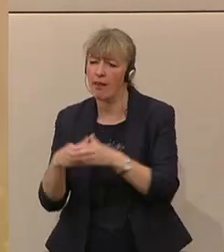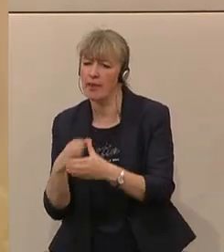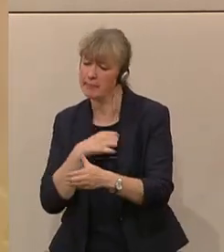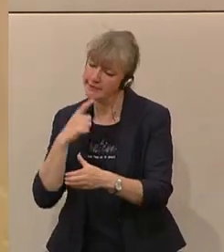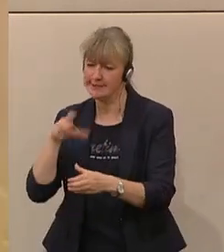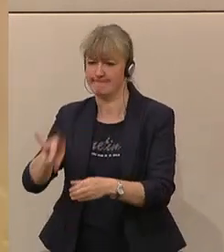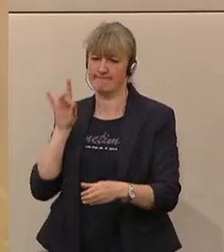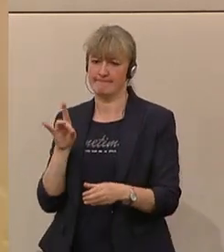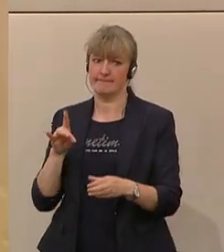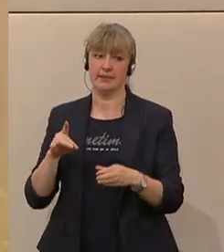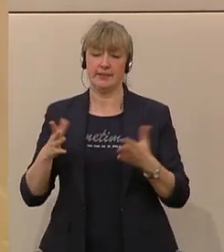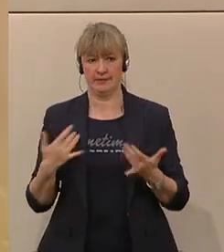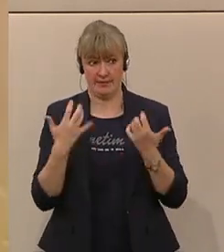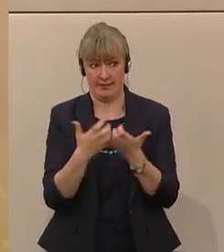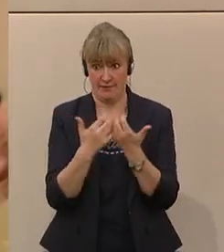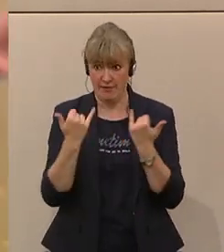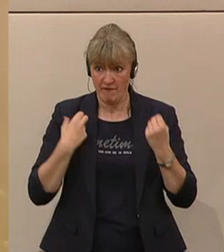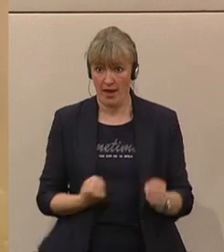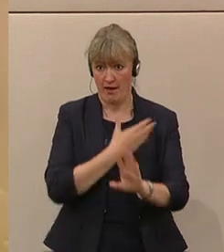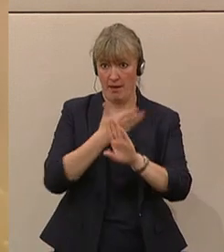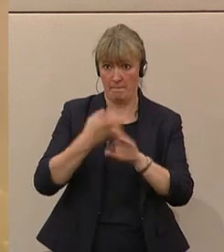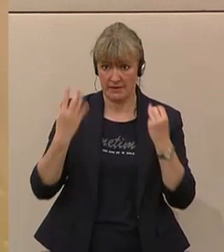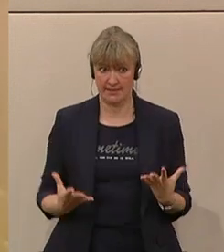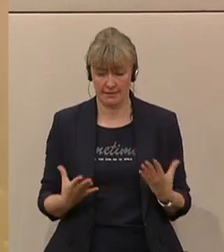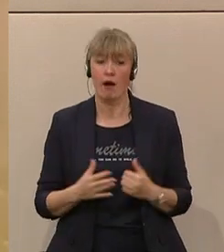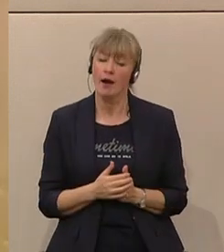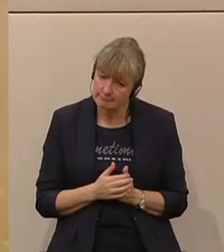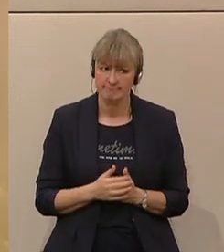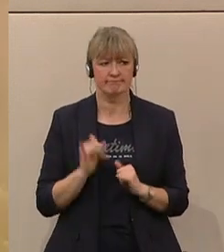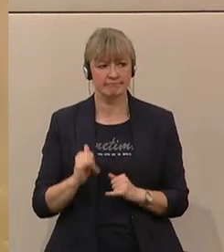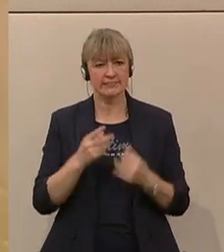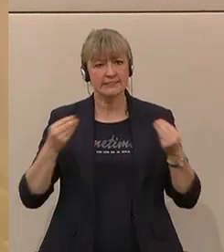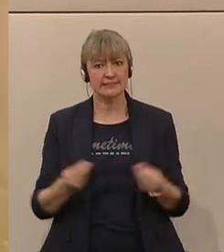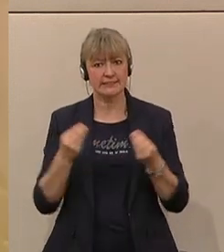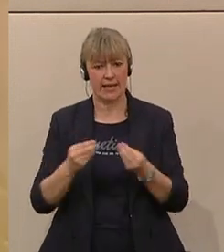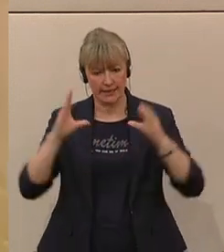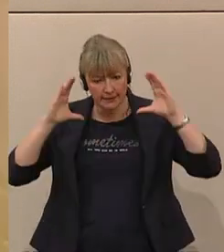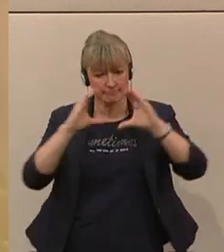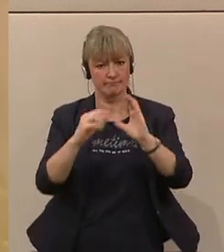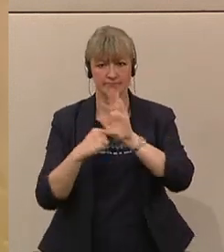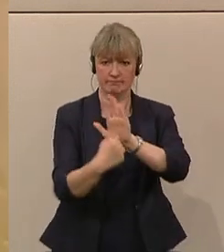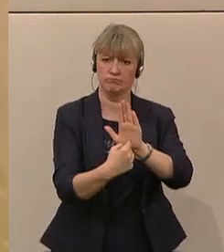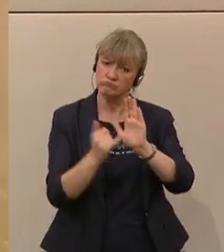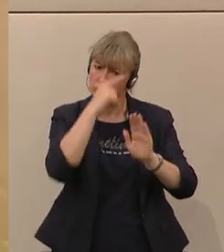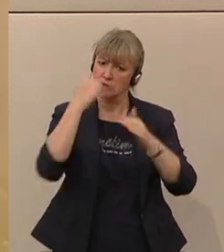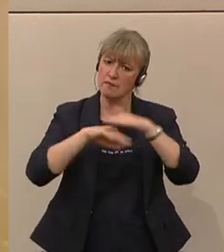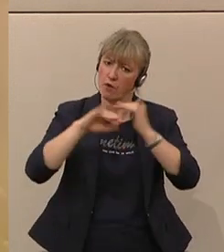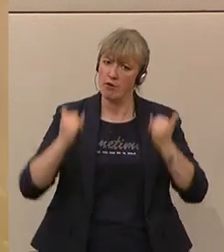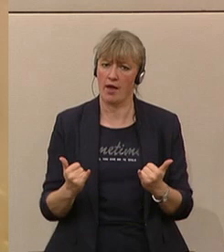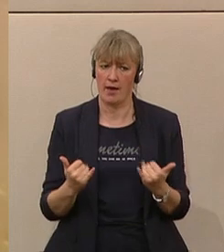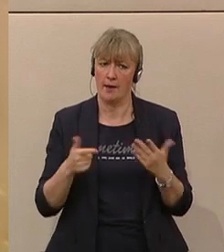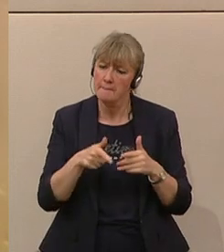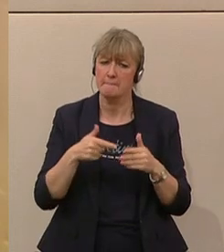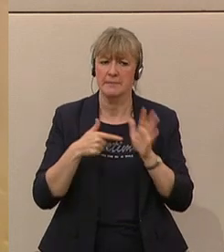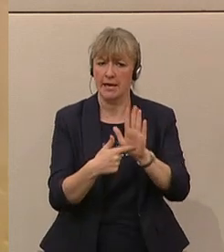dann reden wir mal, wie das Ganze passiert. Und es ist sinnvoll, hier einen sachlichen Zugang zu wählen. Und ein sachlicher Zugang ist zum